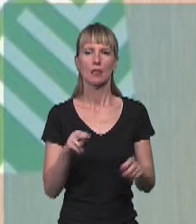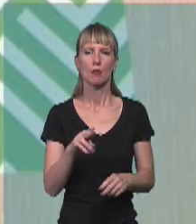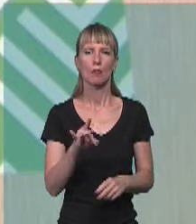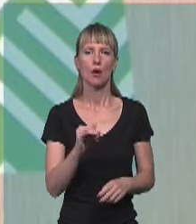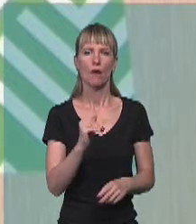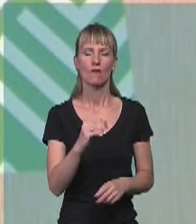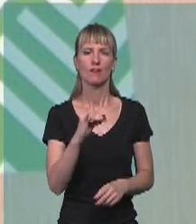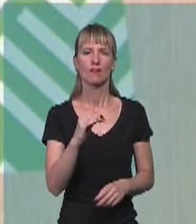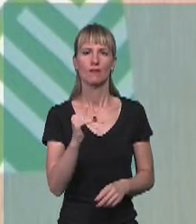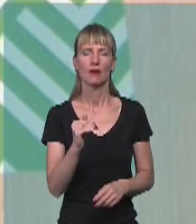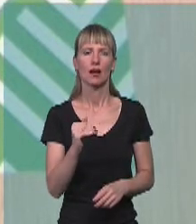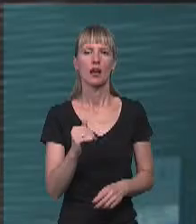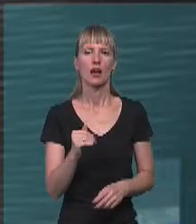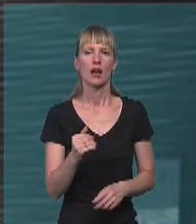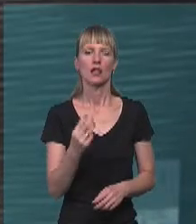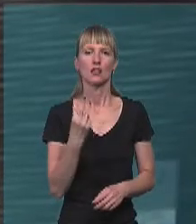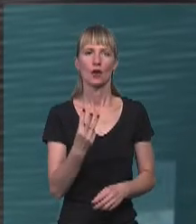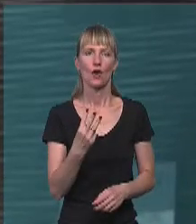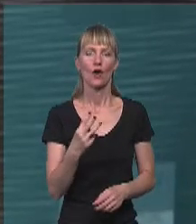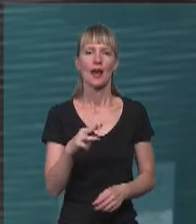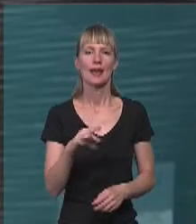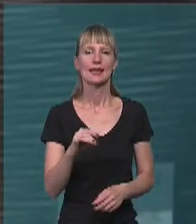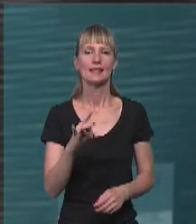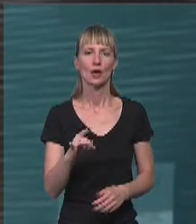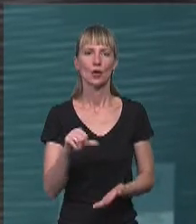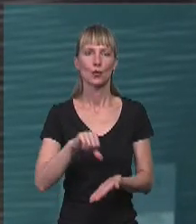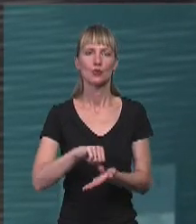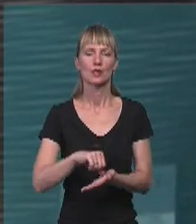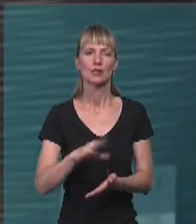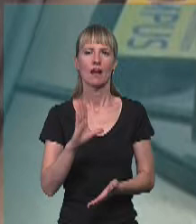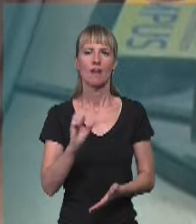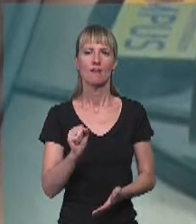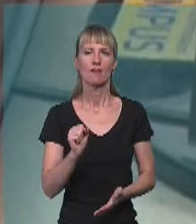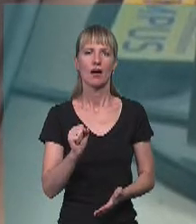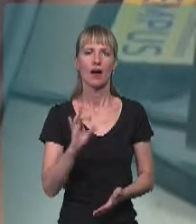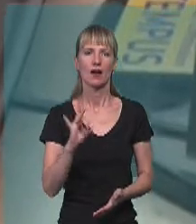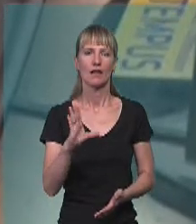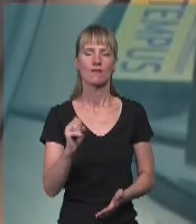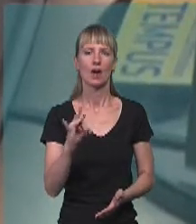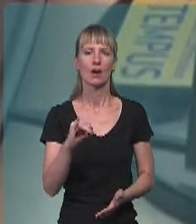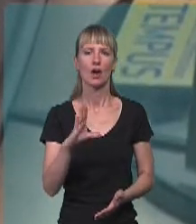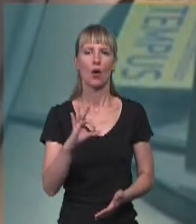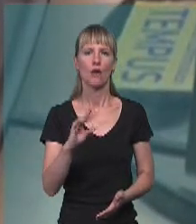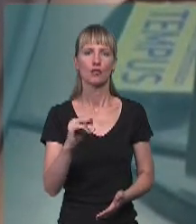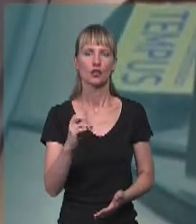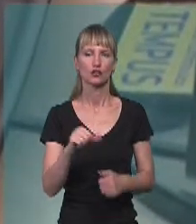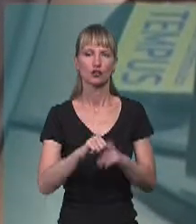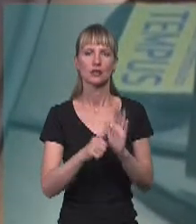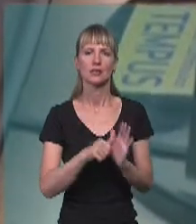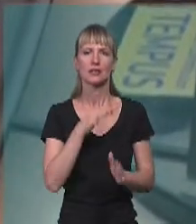складається з перших літер імен 4 учасниць. Найстарші з них – Варварі Овчаренко, 16 років. Участь у конкурсі бере вперше.